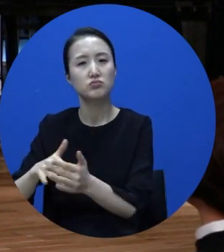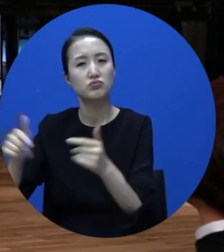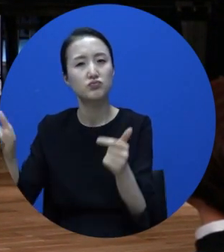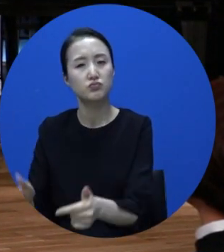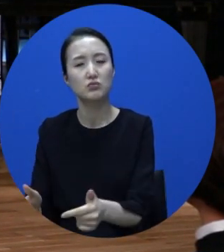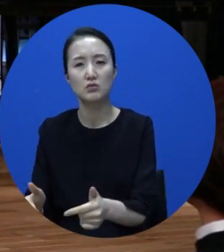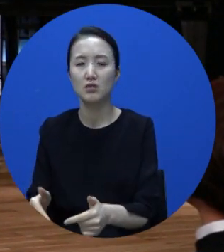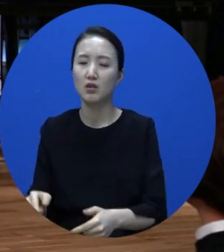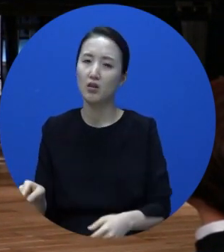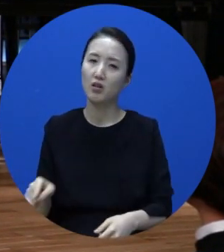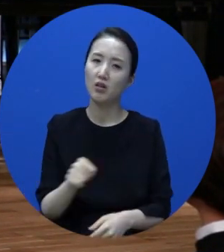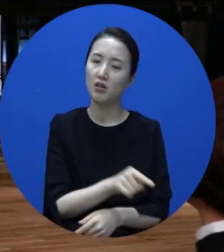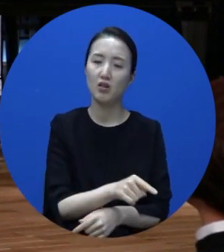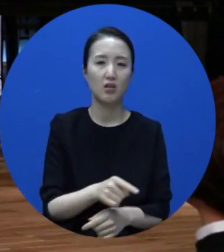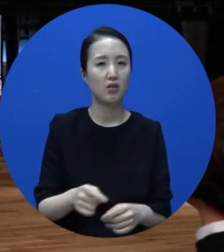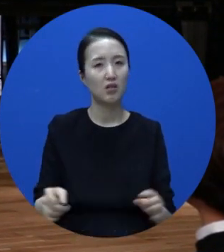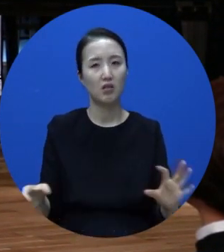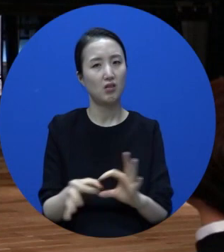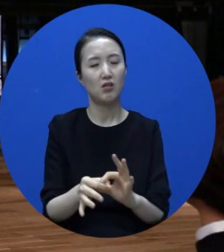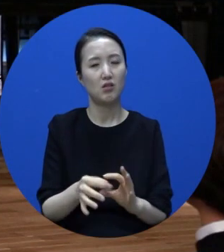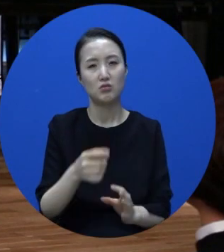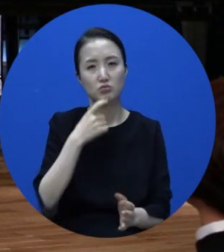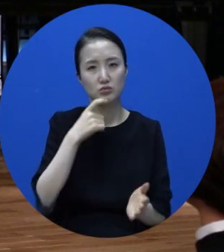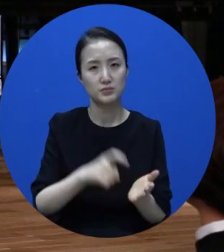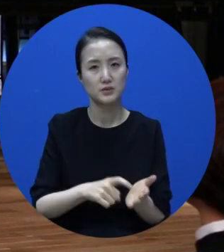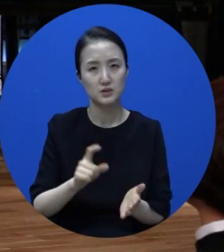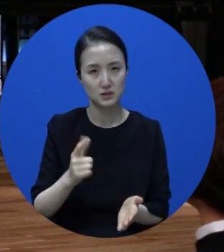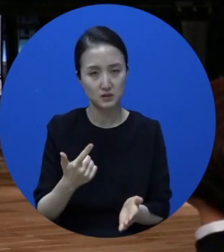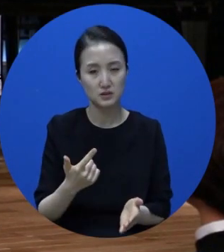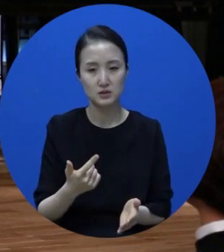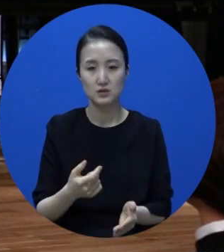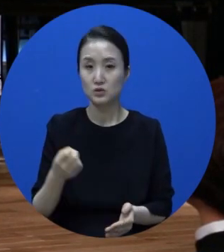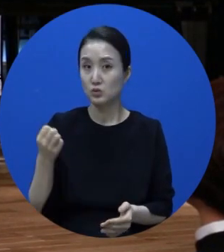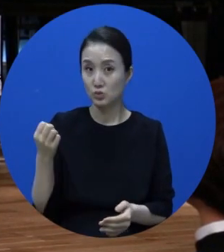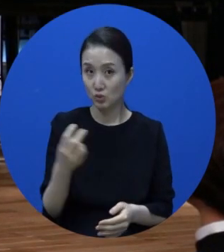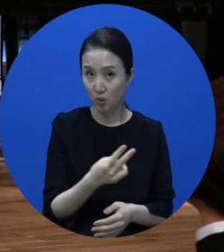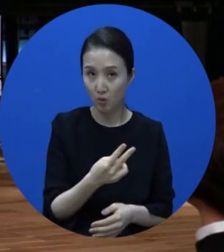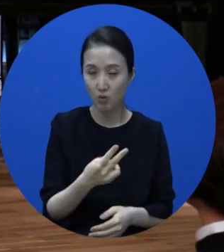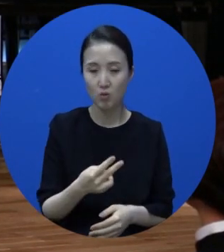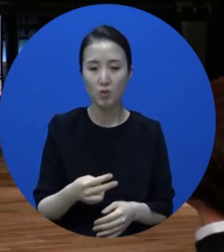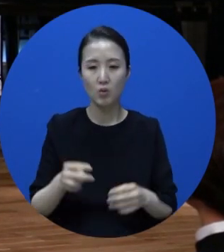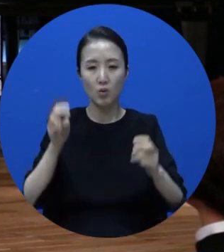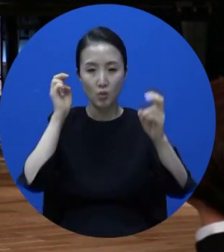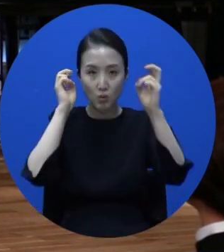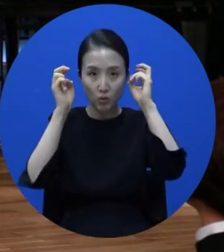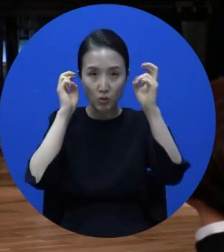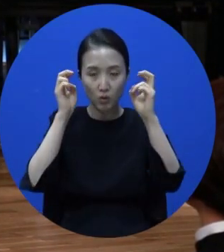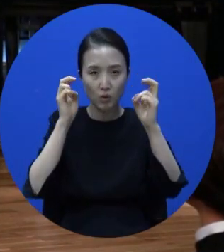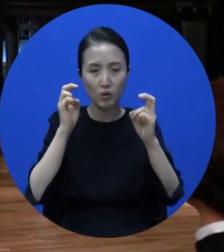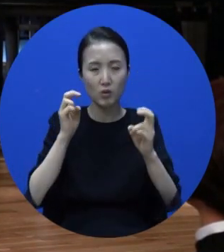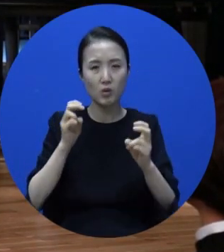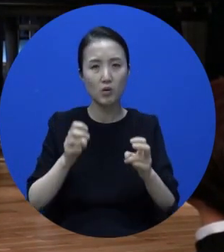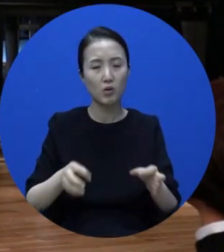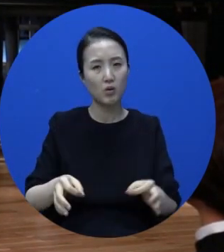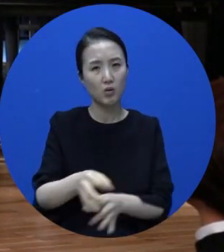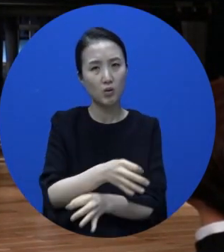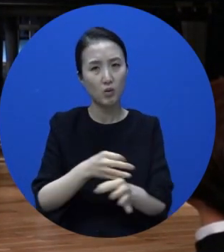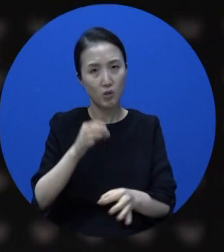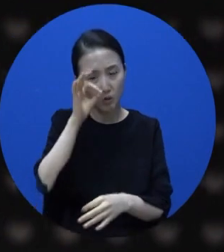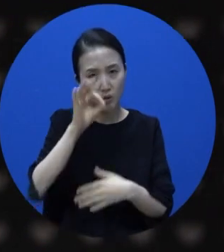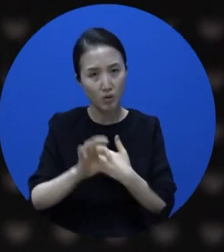아마도 네 번째 문제는 산업적 요인이다 산업 쪽으로도 기업들이